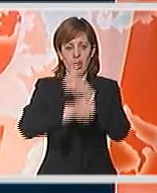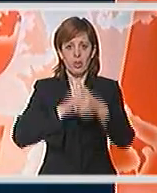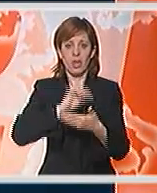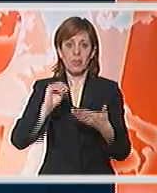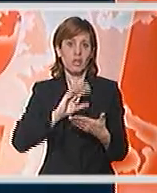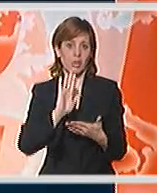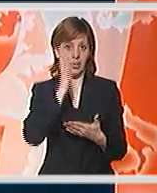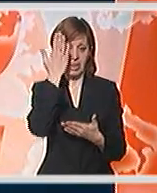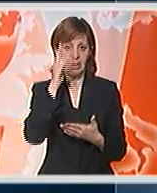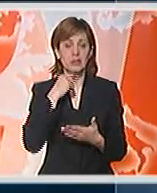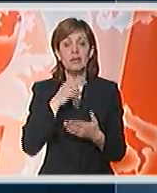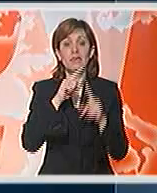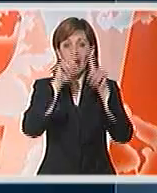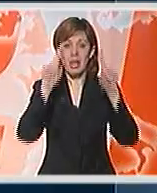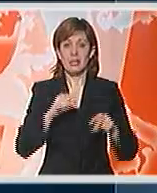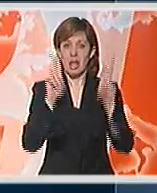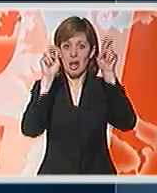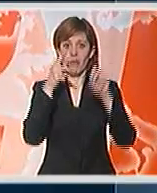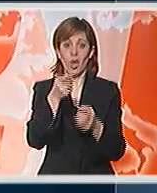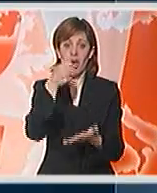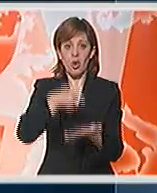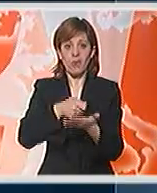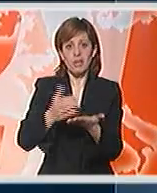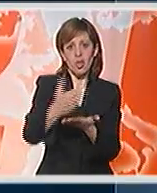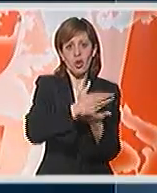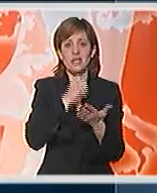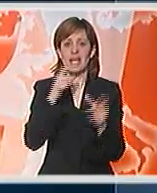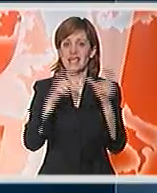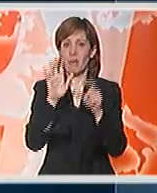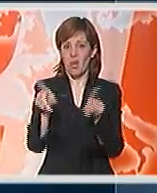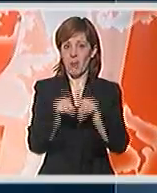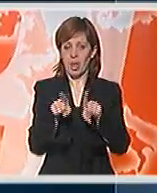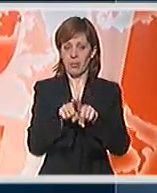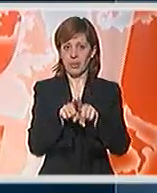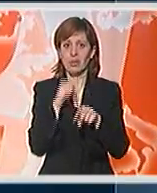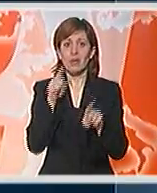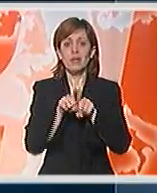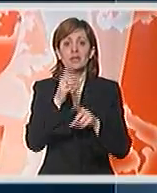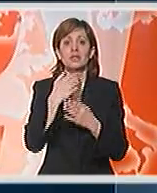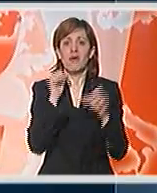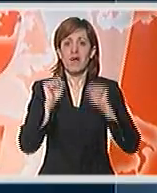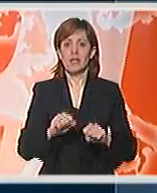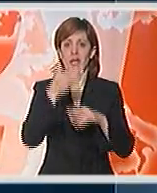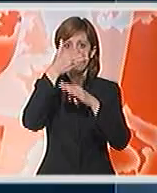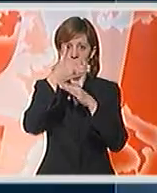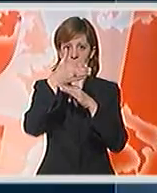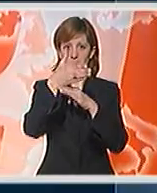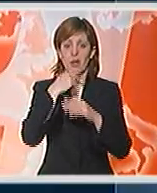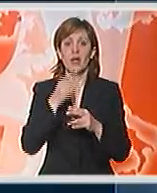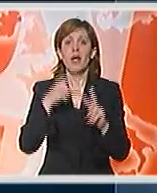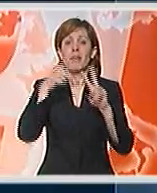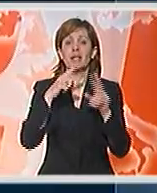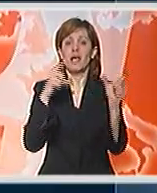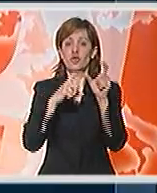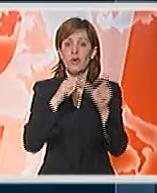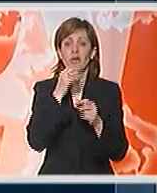Blic. List navodi da su ovaj novac koristili i Simeonov brat Vladimir, vlasnik preduzeća Rade Neymar, Predrag